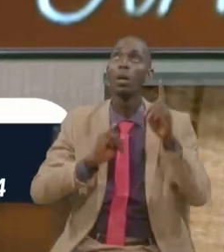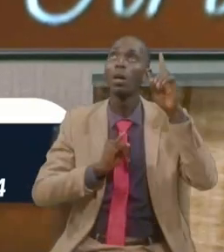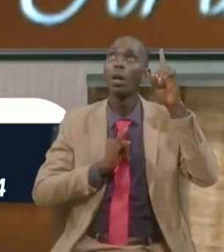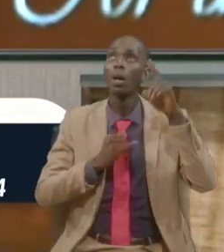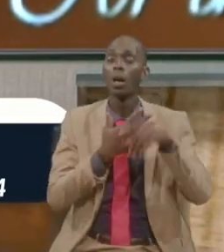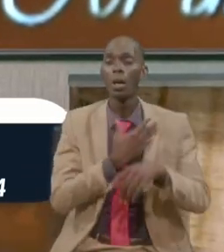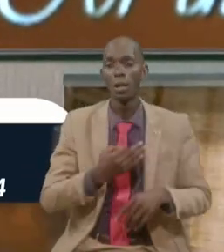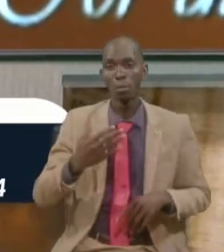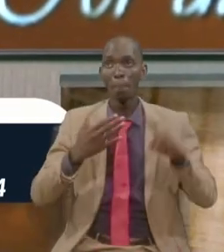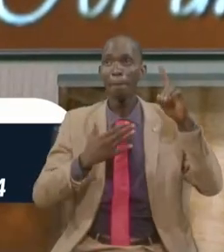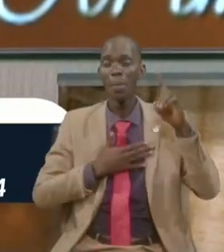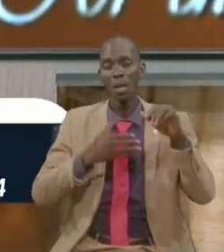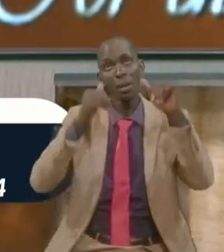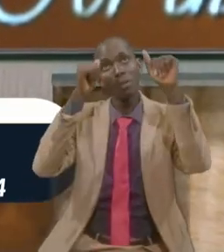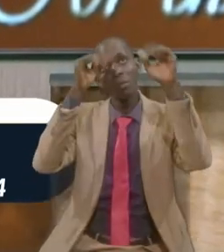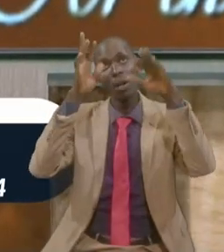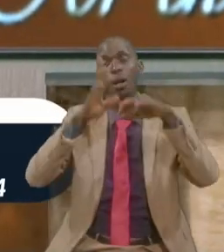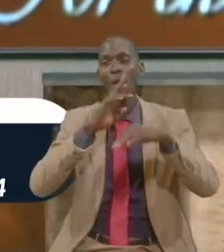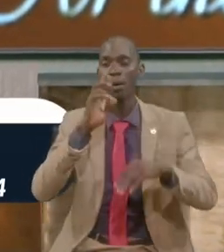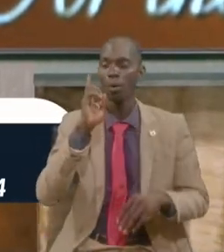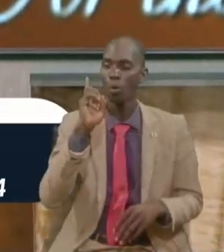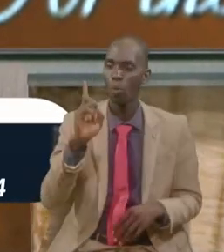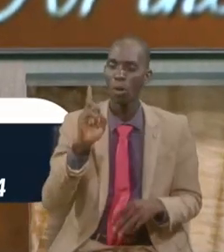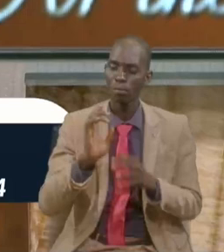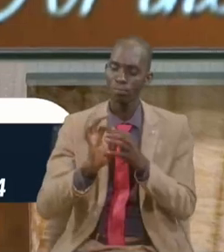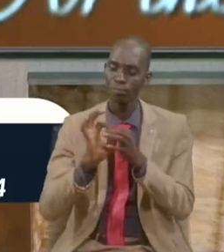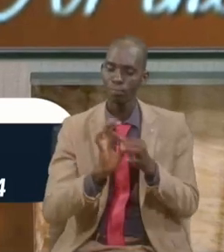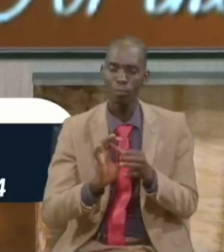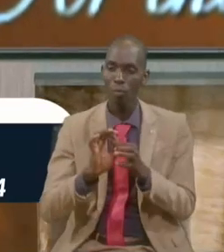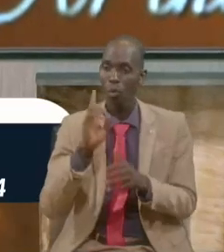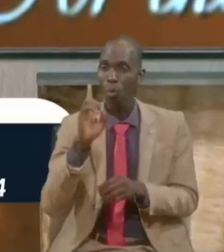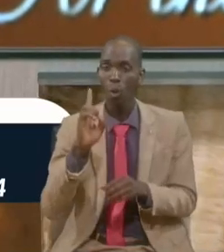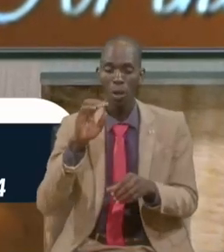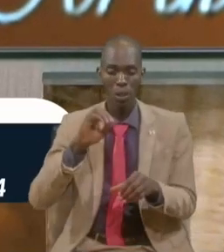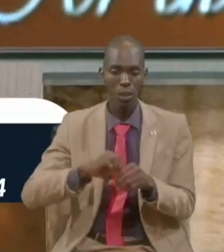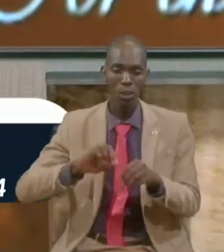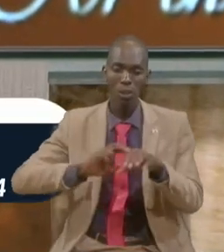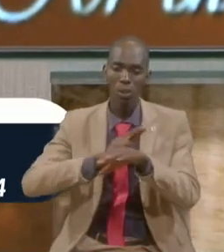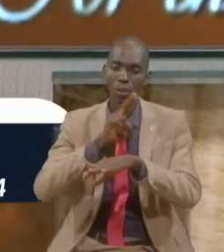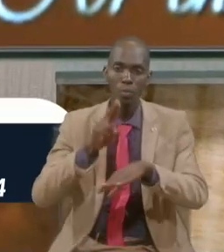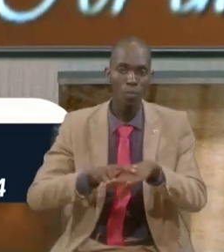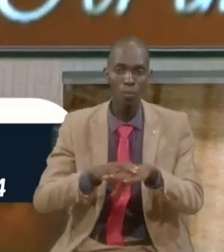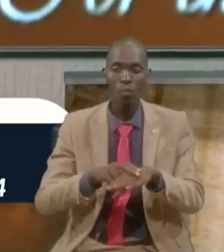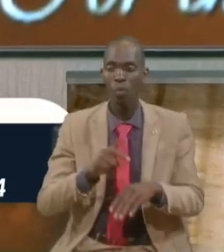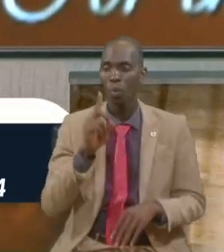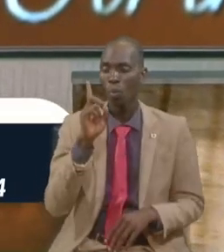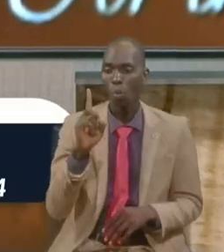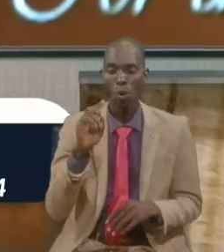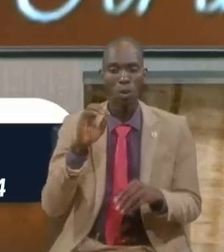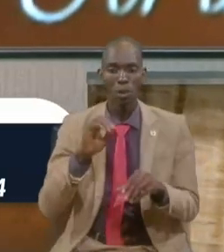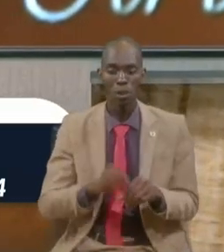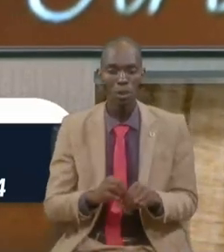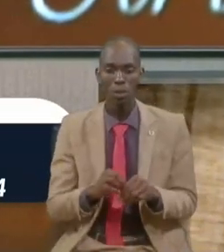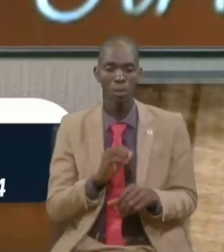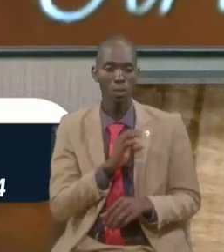gloire. Moi et mon Père, nous sommes un. Un en nature, un en